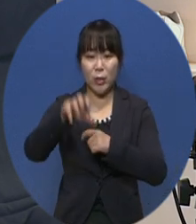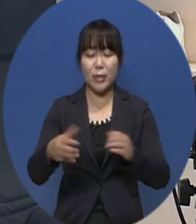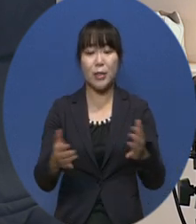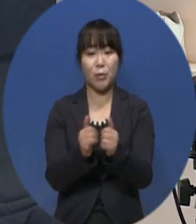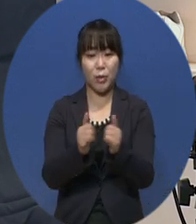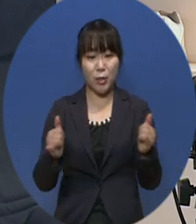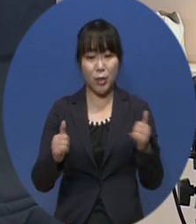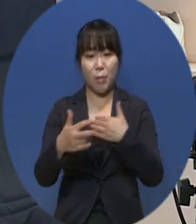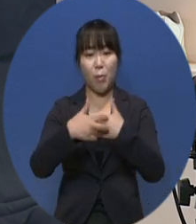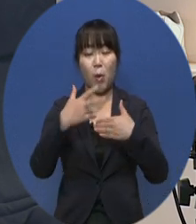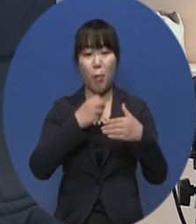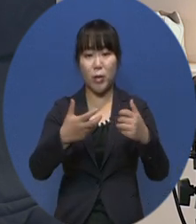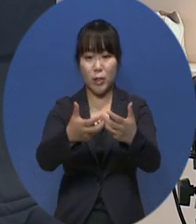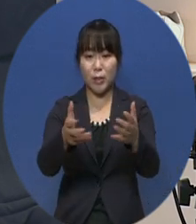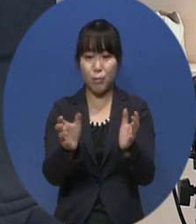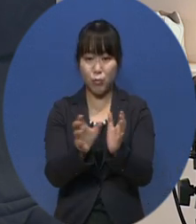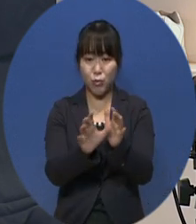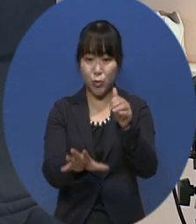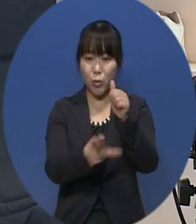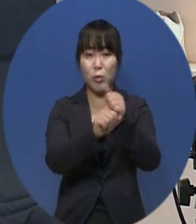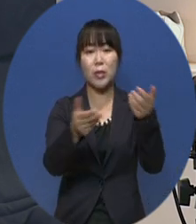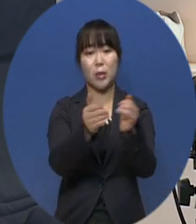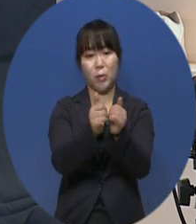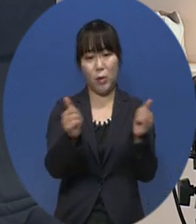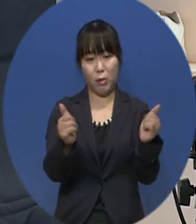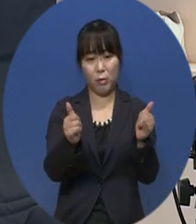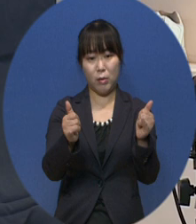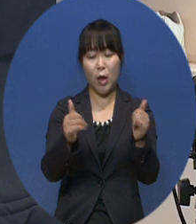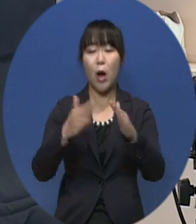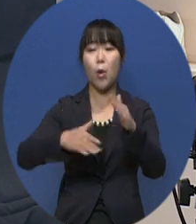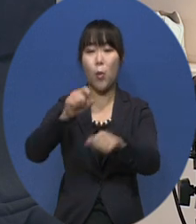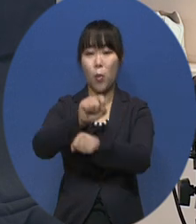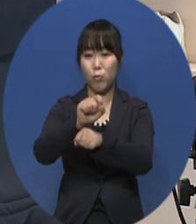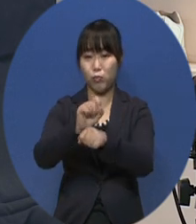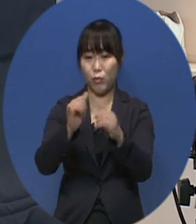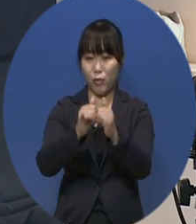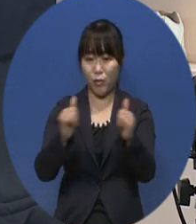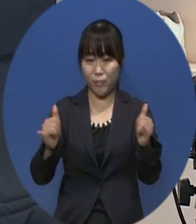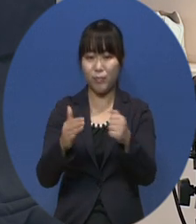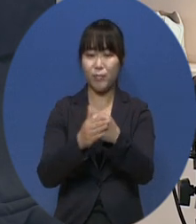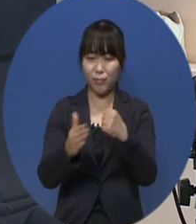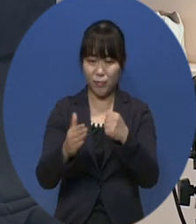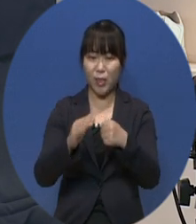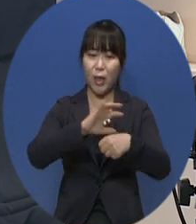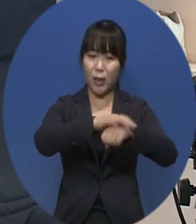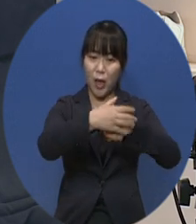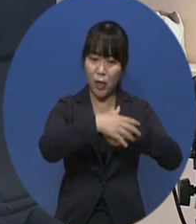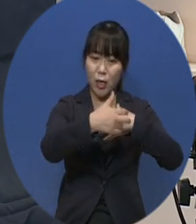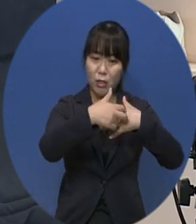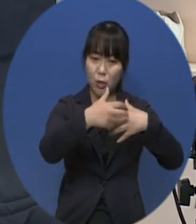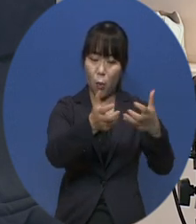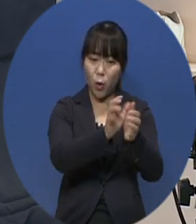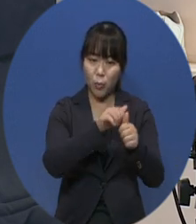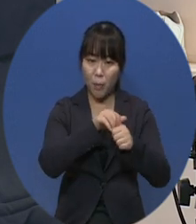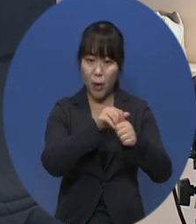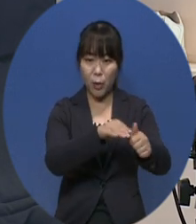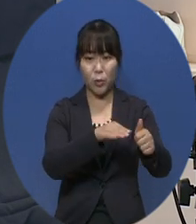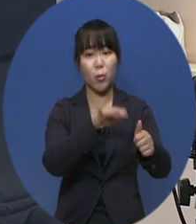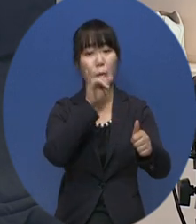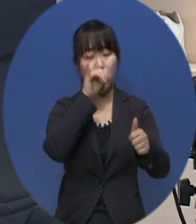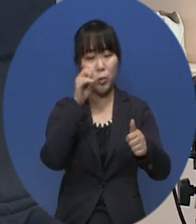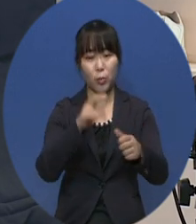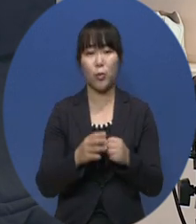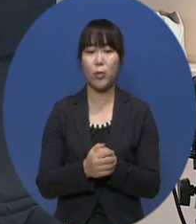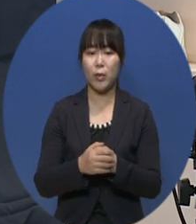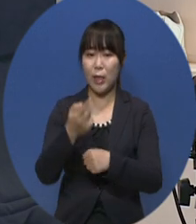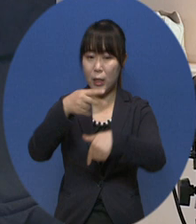직원들이 보건복지부 소속 직원입니다. 네, 공무원이기 때문에 대구의 의료원에도 파견을 가고